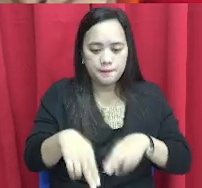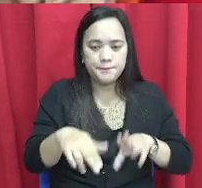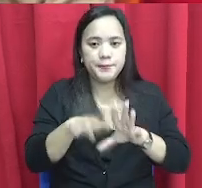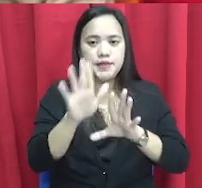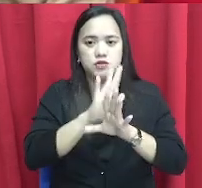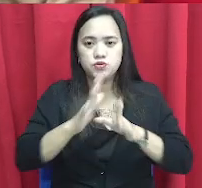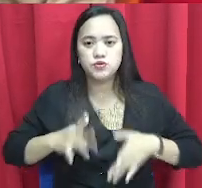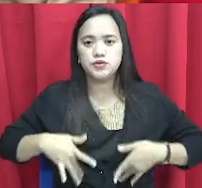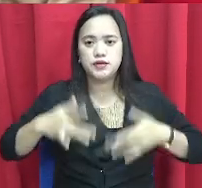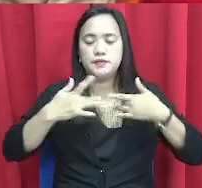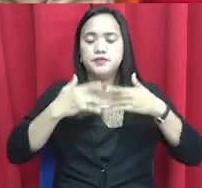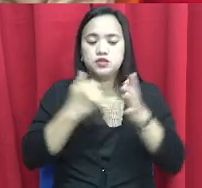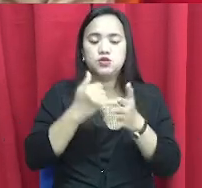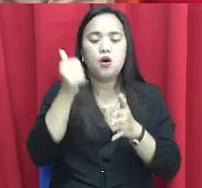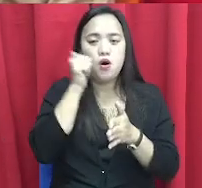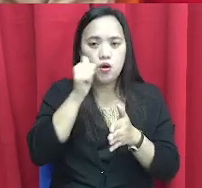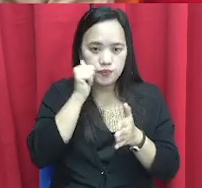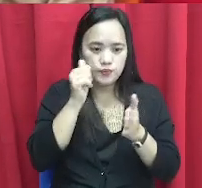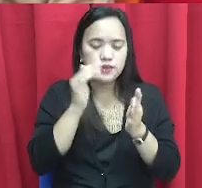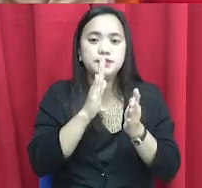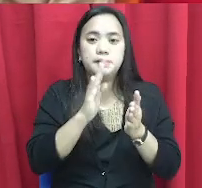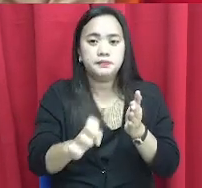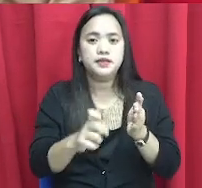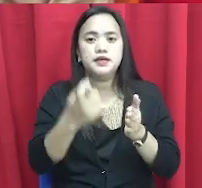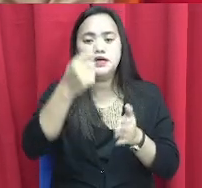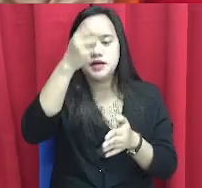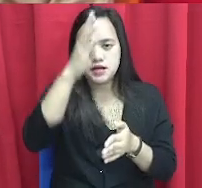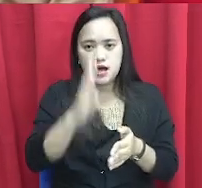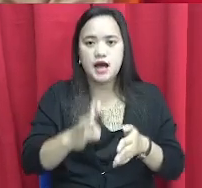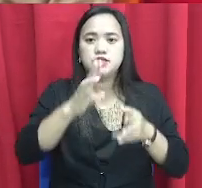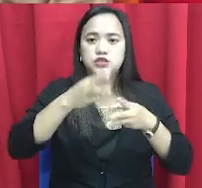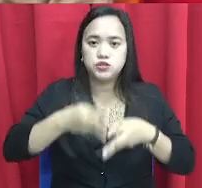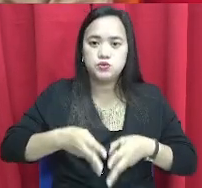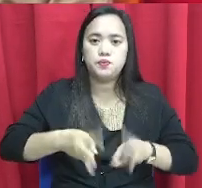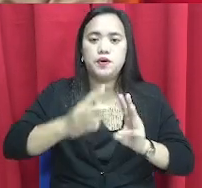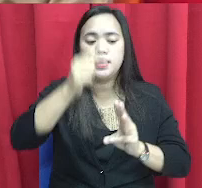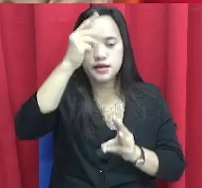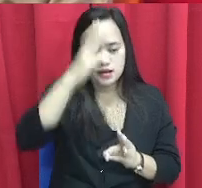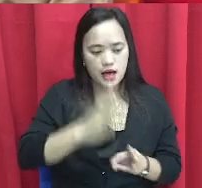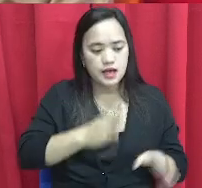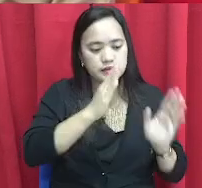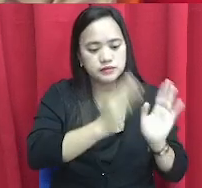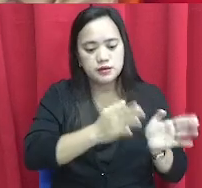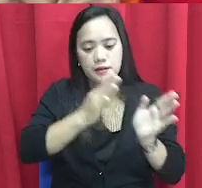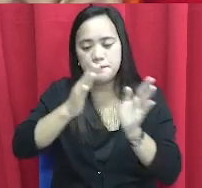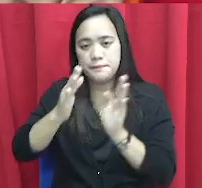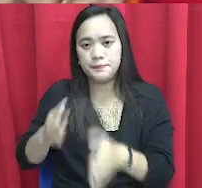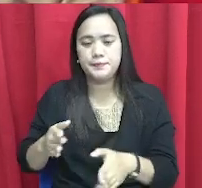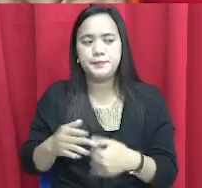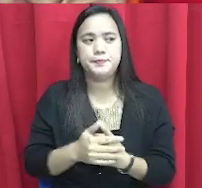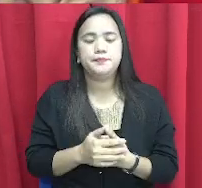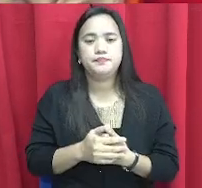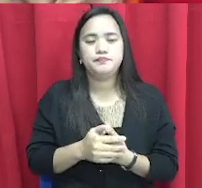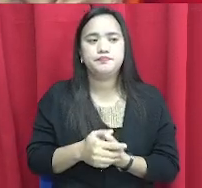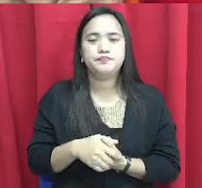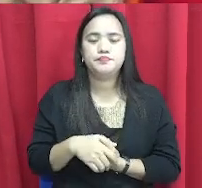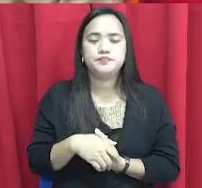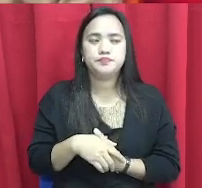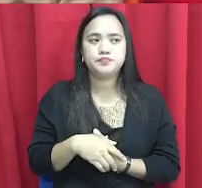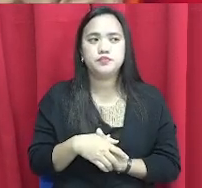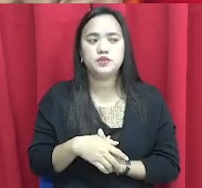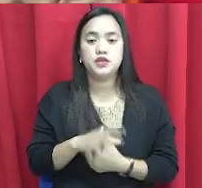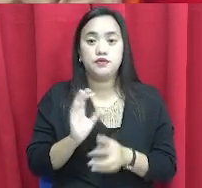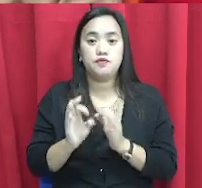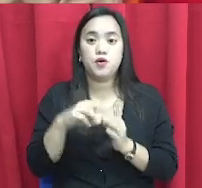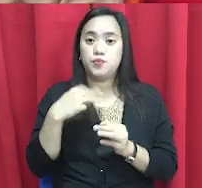at hindi yung nais mo kung tayo lang Kum Mak kanya-kanyang tatay lang sir Chris Aba kung wala tayong salita lalo na kung wala tayong salita ng Diyos kanya-kanya tayo ng gusto ang gusto natin